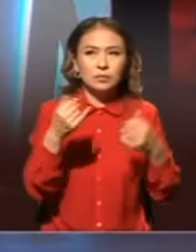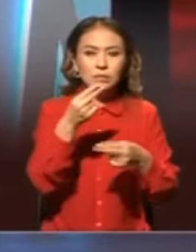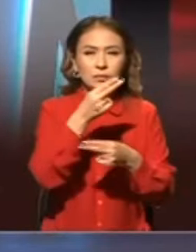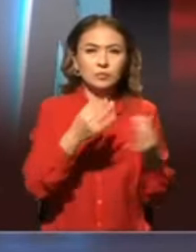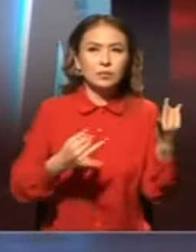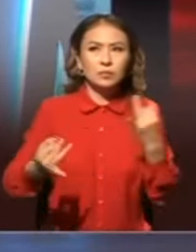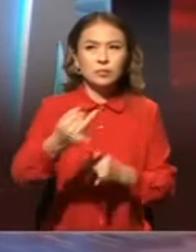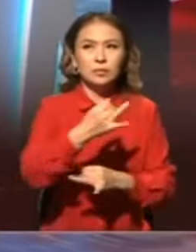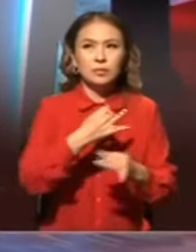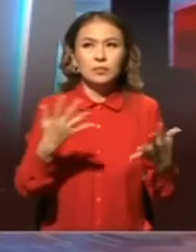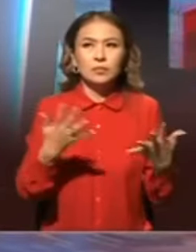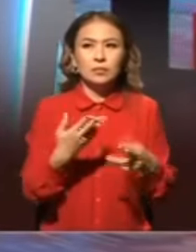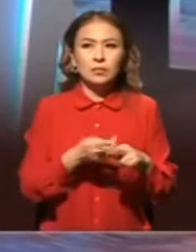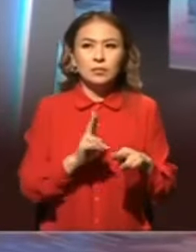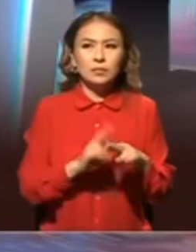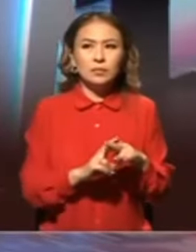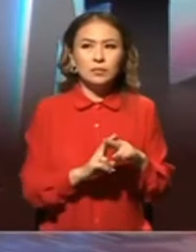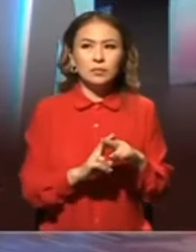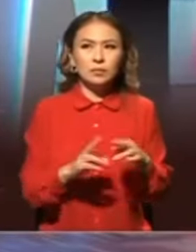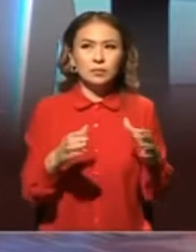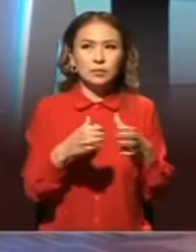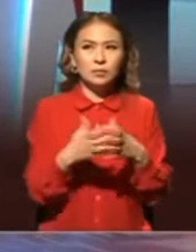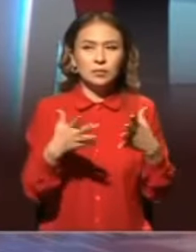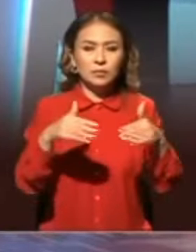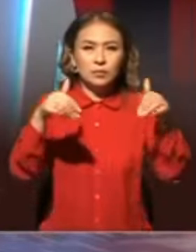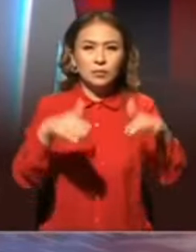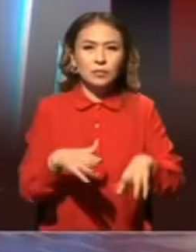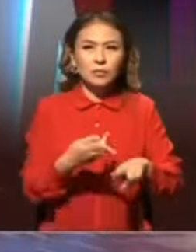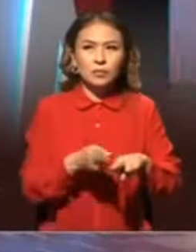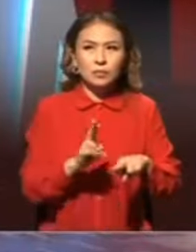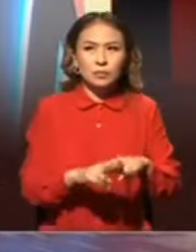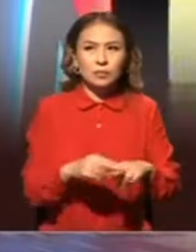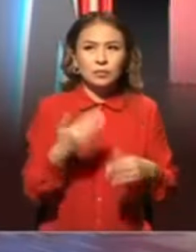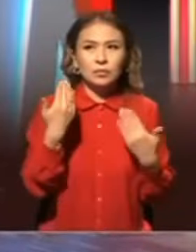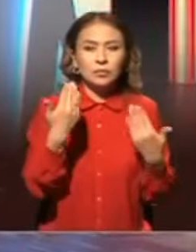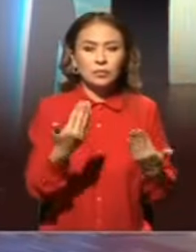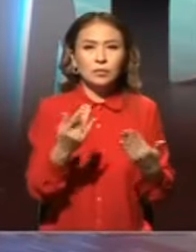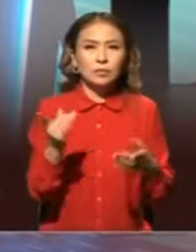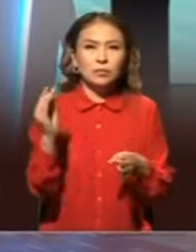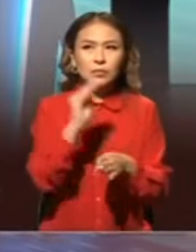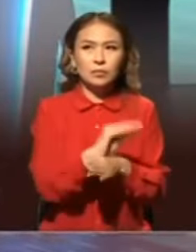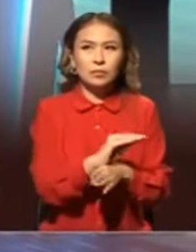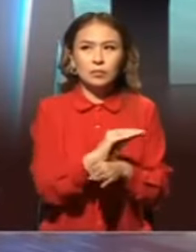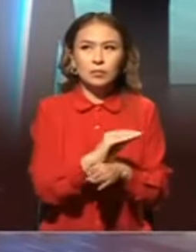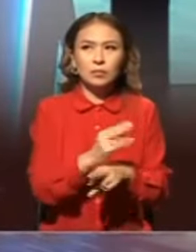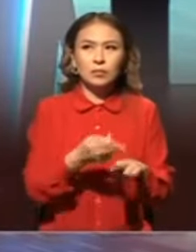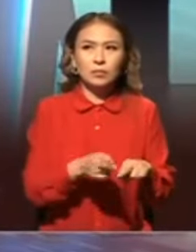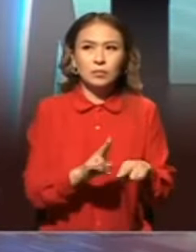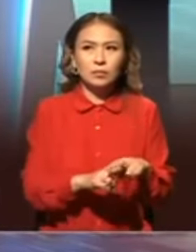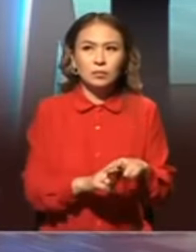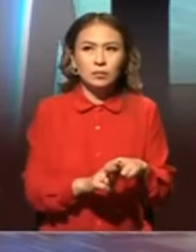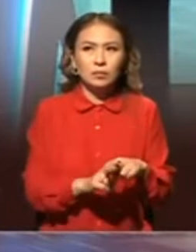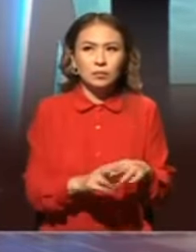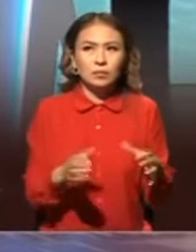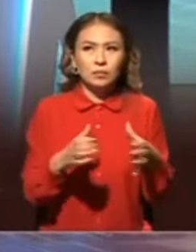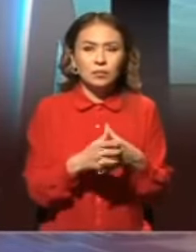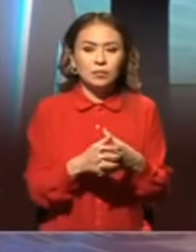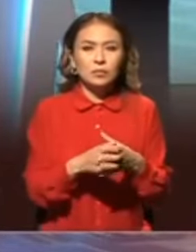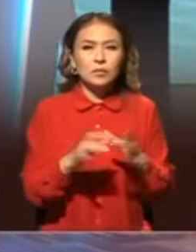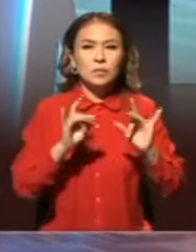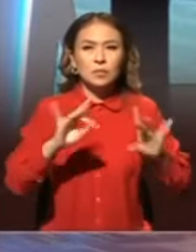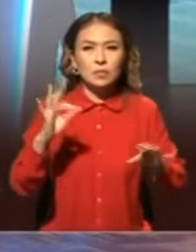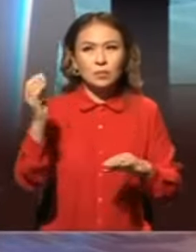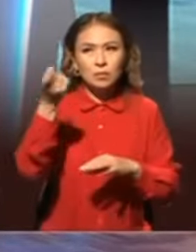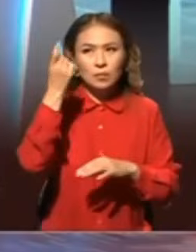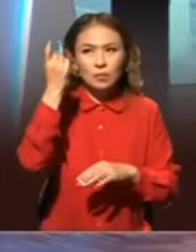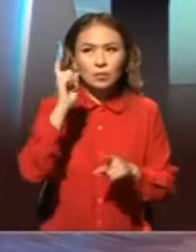талқылаудың нақты тақырыбы қандай? Сондай шешу жолдарына көшейік. Төлеутай мырза не қосады екен? Нұрлыбек мырза не болса да, Әділет мырза шаруа